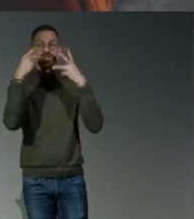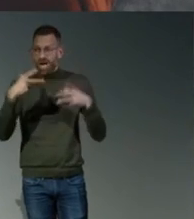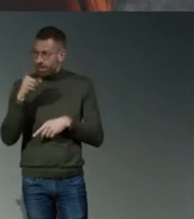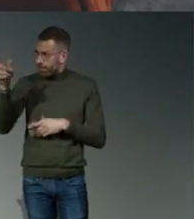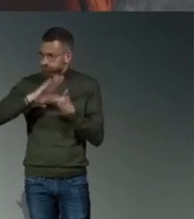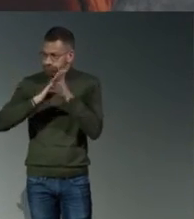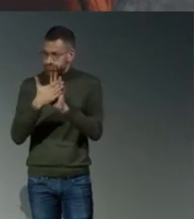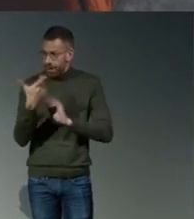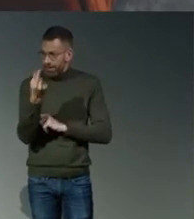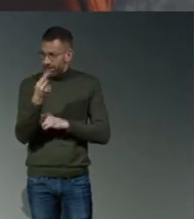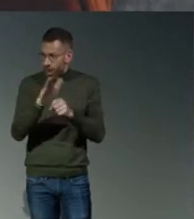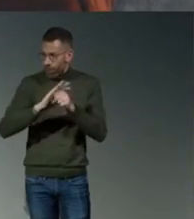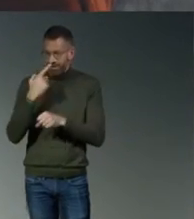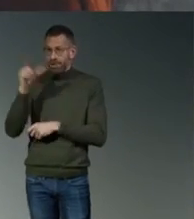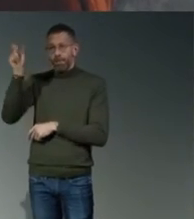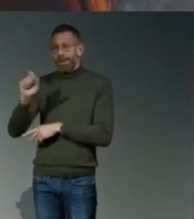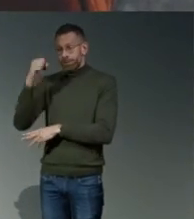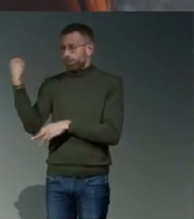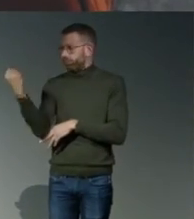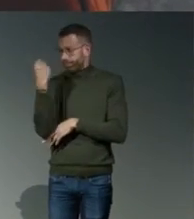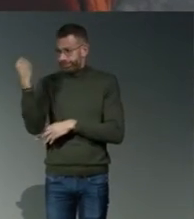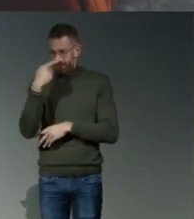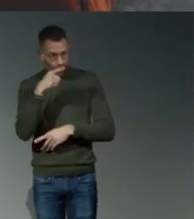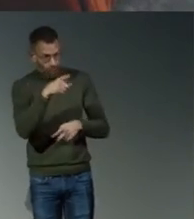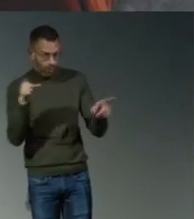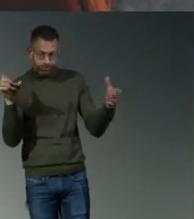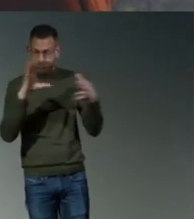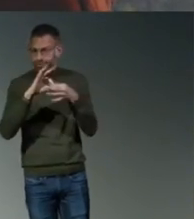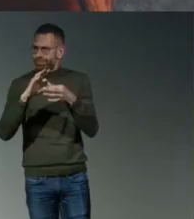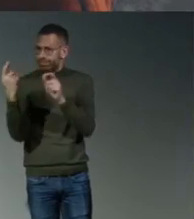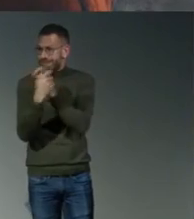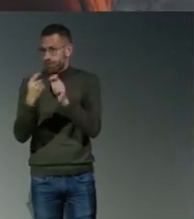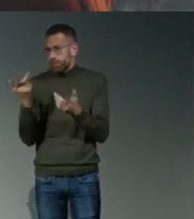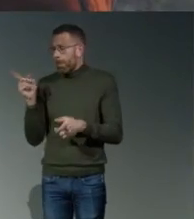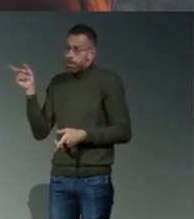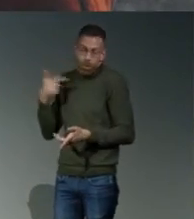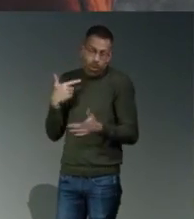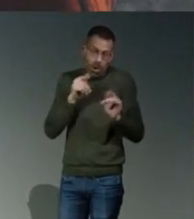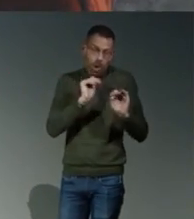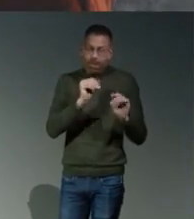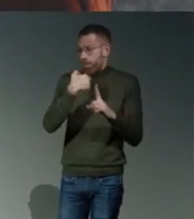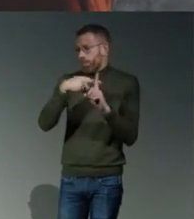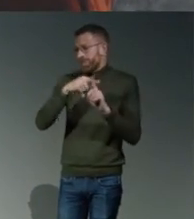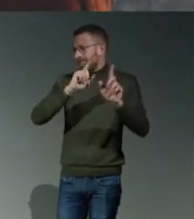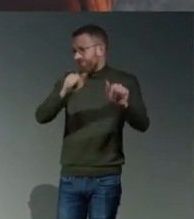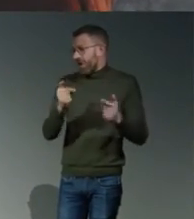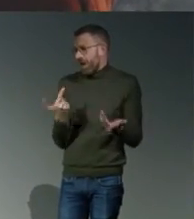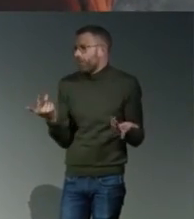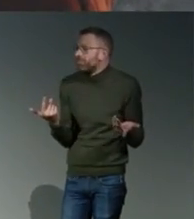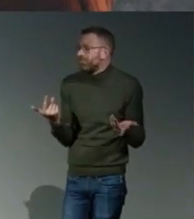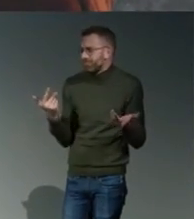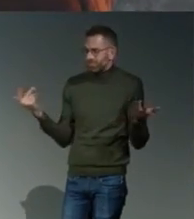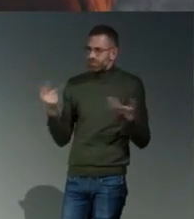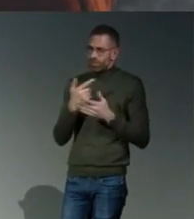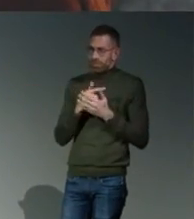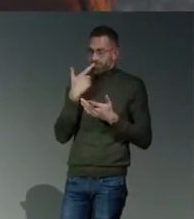part entière, et que ça avait comblé leur solitude. Et lui, il dit, bah, finalement, ça a aussi cette vertu-là. Donc vous voyez, on n'est pas au-devant de nos surprises, on n'est pas à la